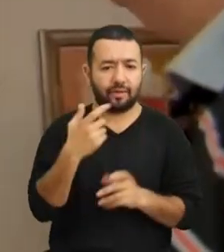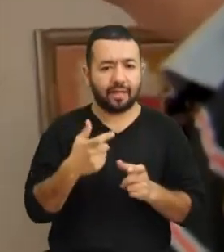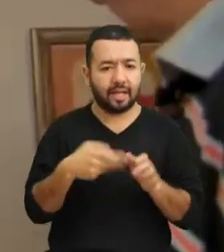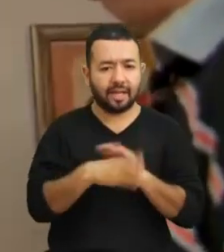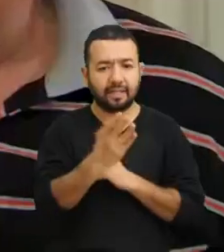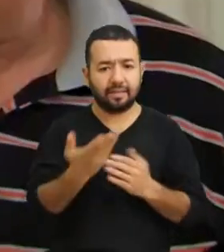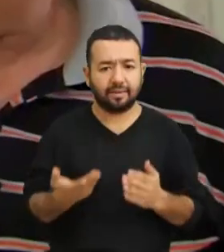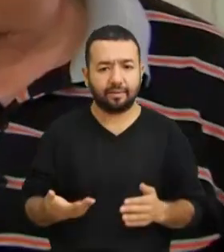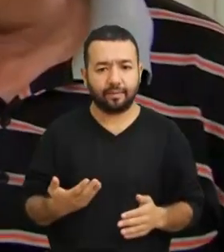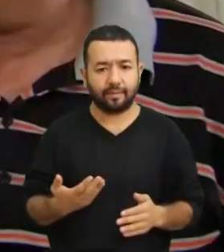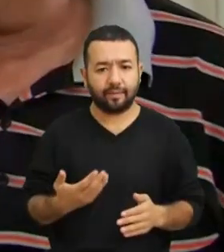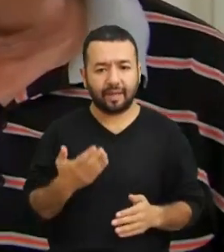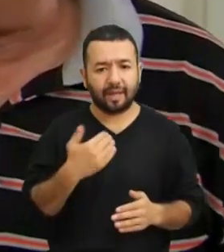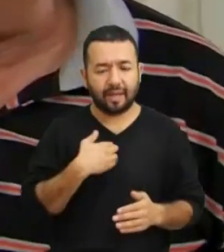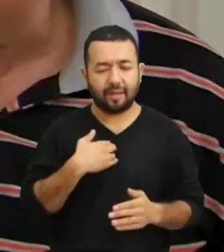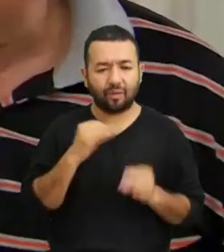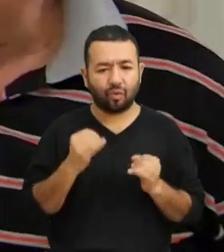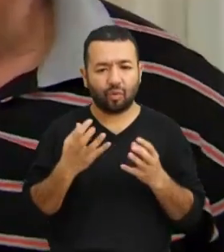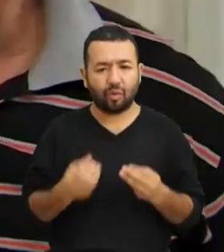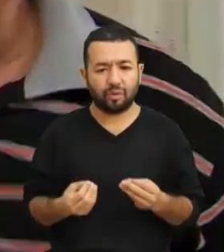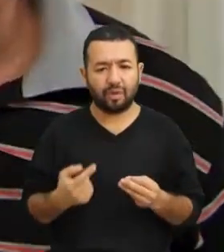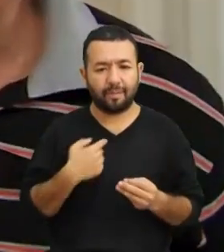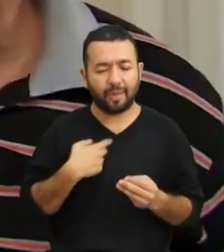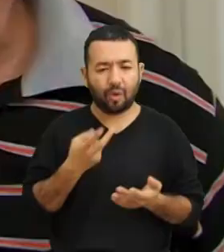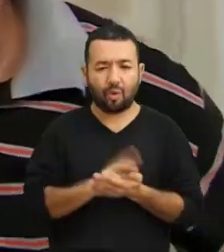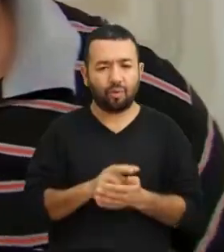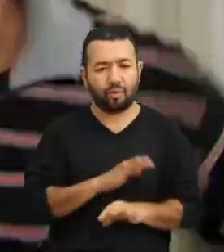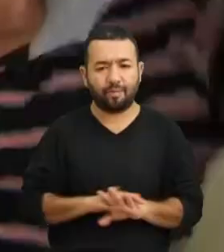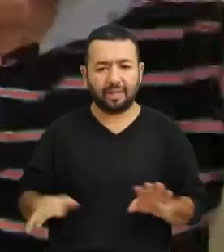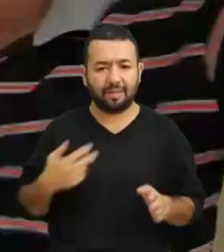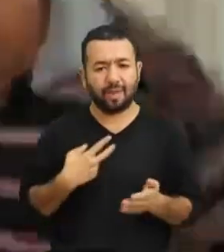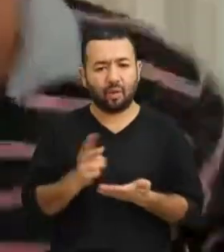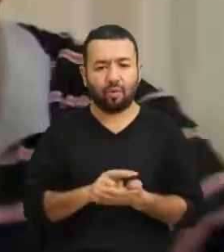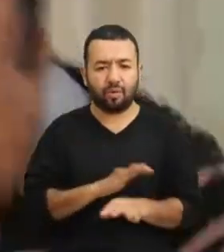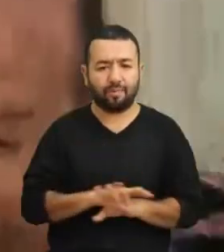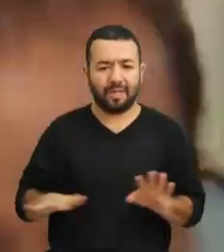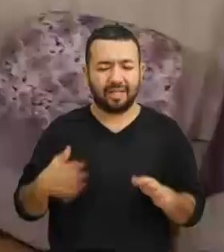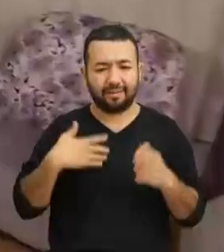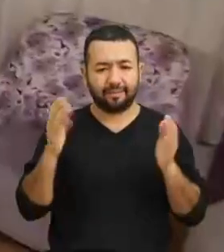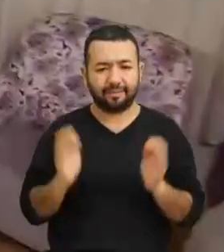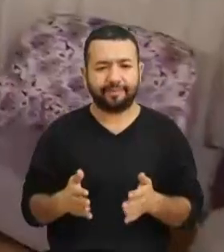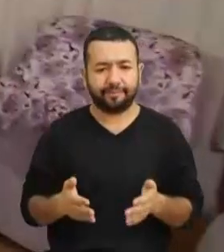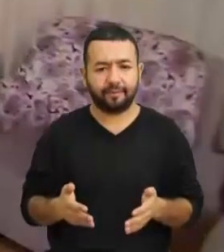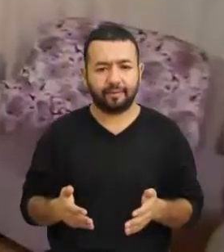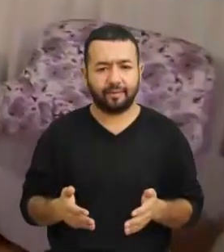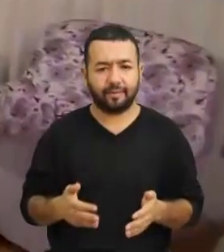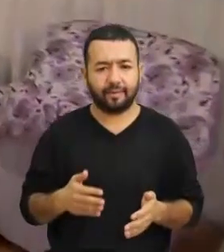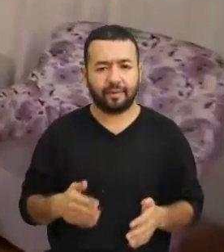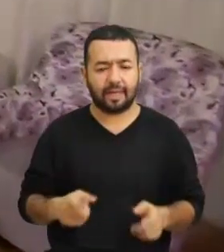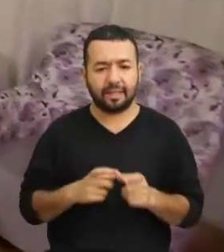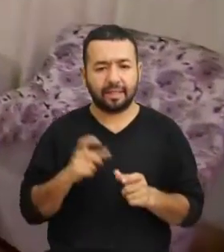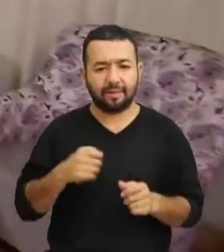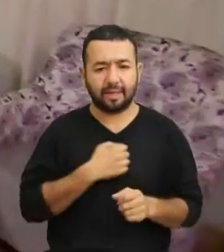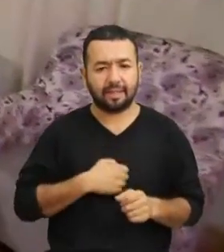evden çıkmıştı. Siz beni mahvetmek istiyorsunuz ya. Ben mahvurdum, ben öldüm, bittim, giverdim ya. Ya artık ben bıraktım, sattım